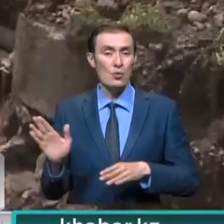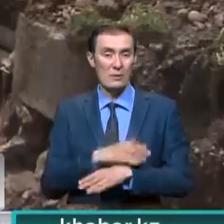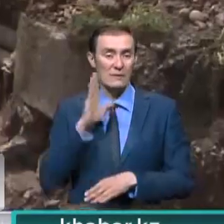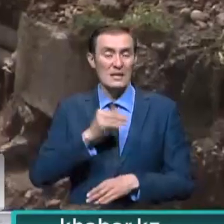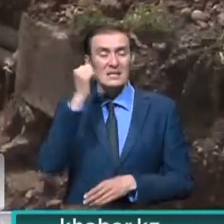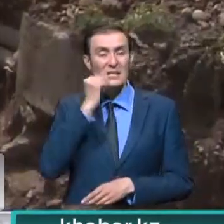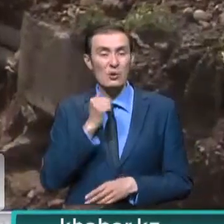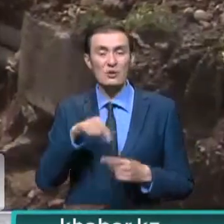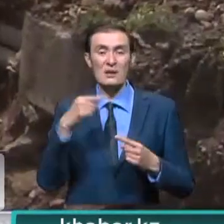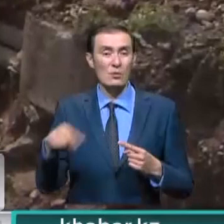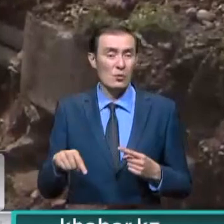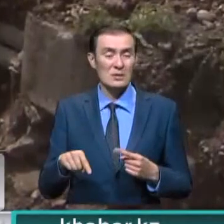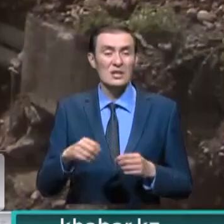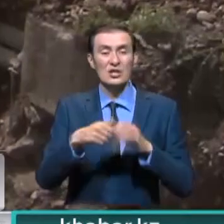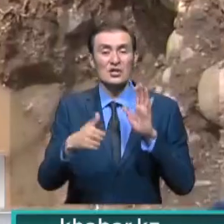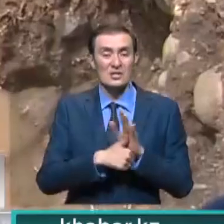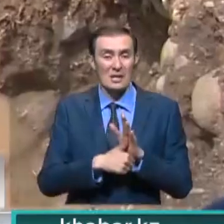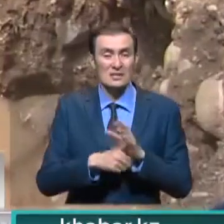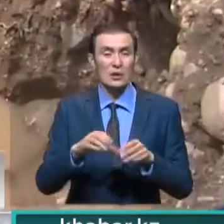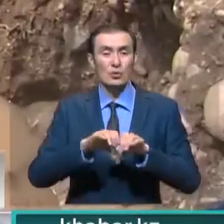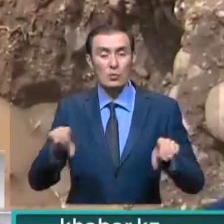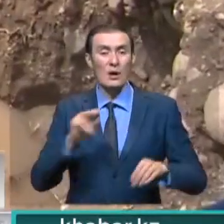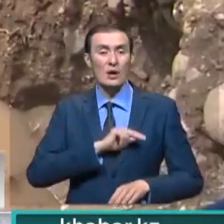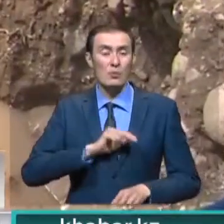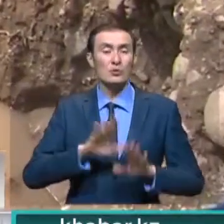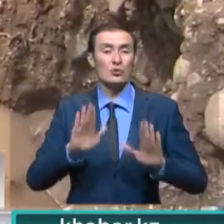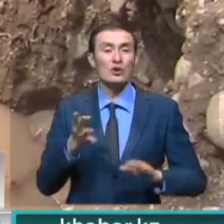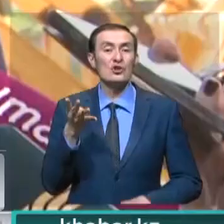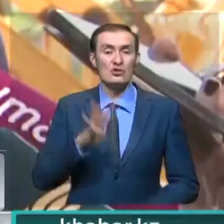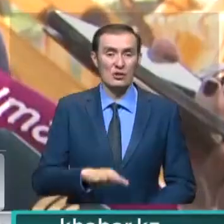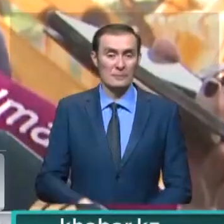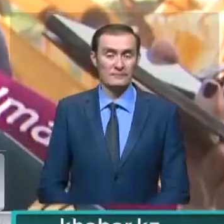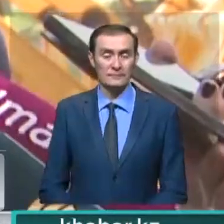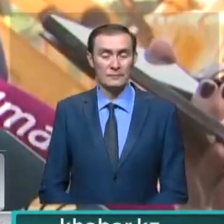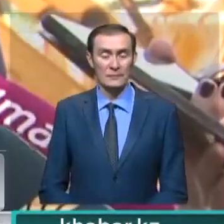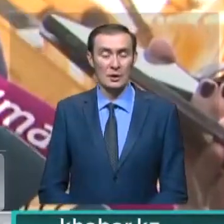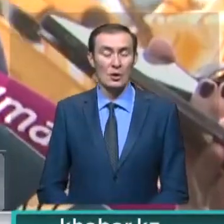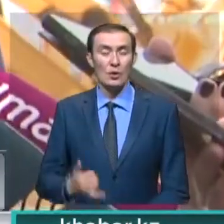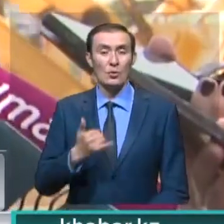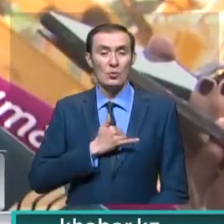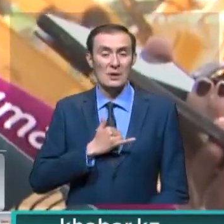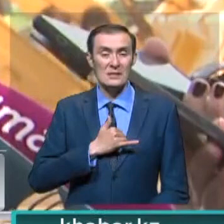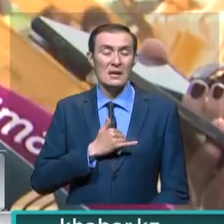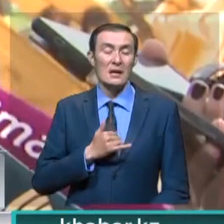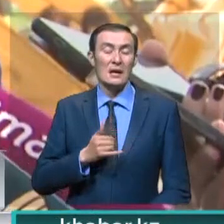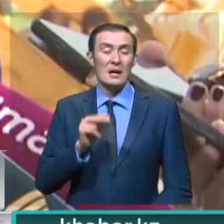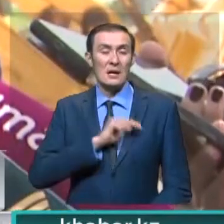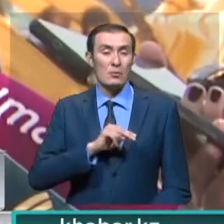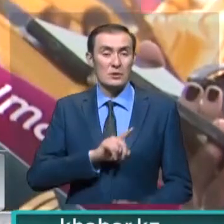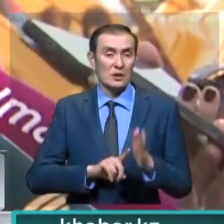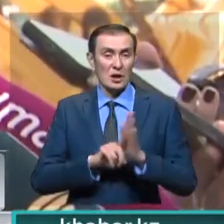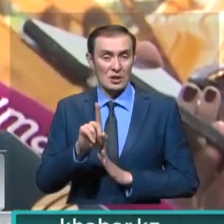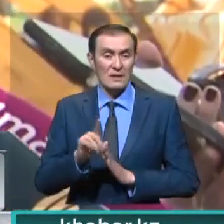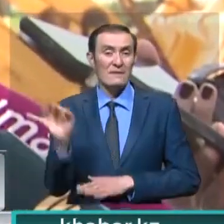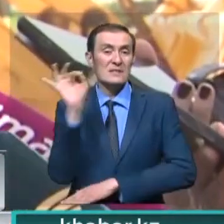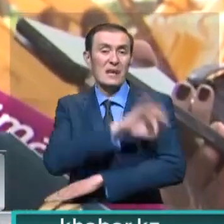давно пришли в негодность. Из 16 коллекторов работают лишь 4. У нас по западной части эти работы уже начались.